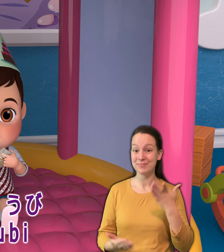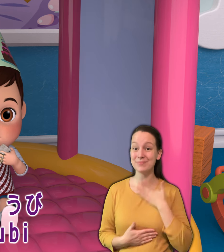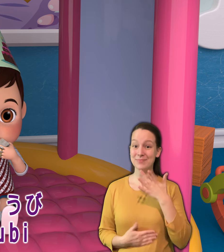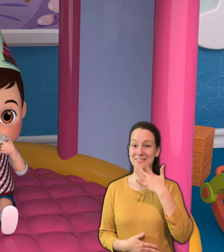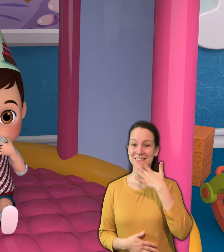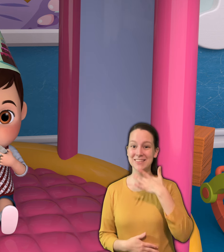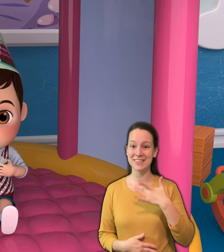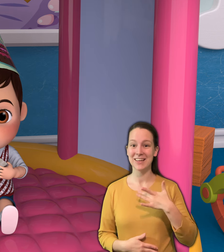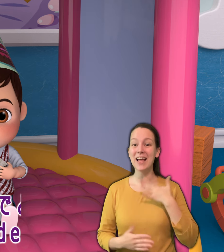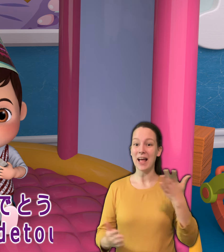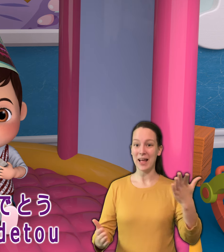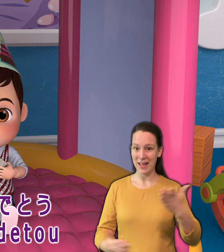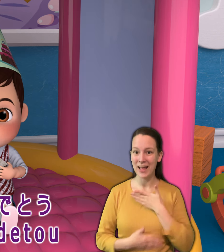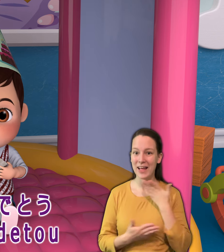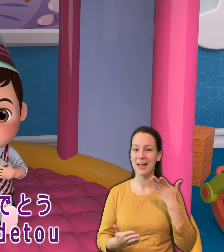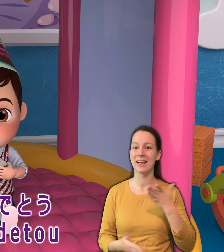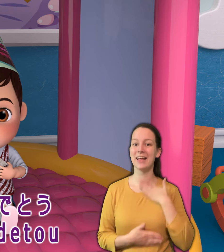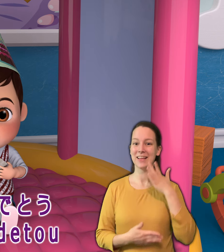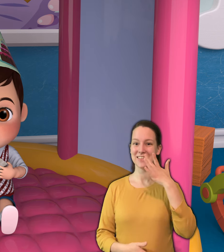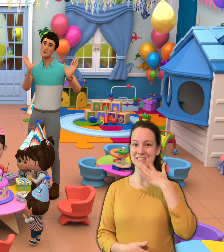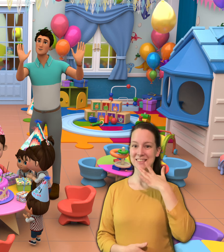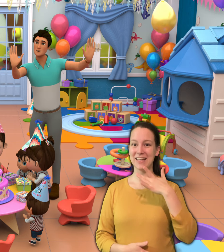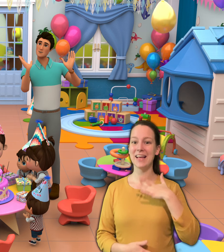誕生日おめでとう